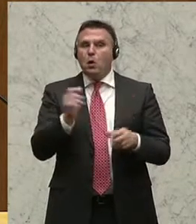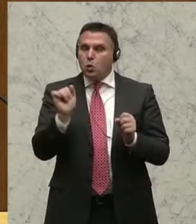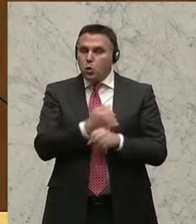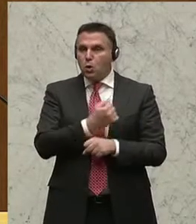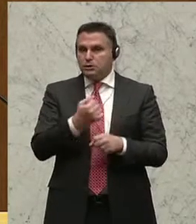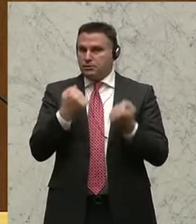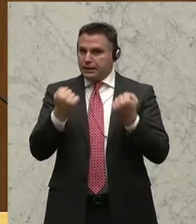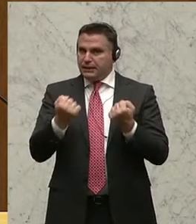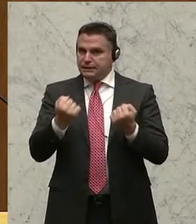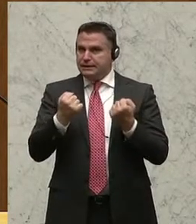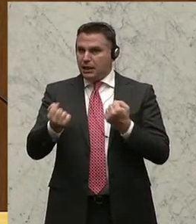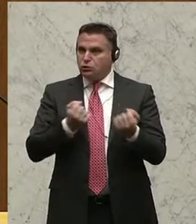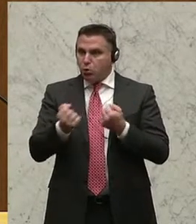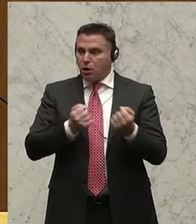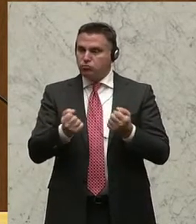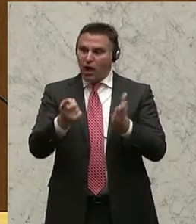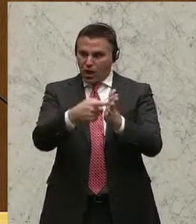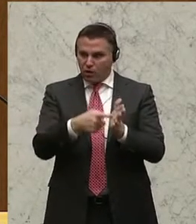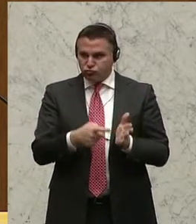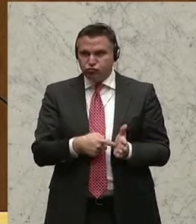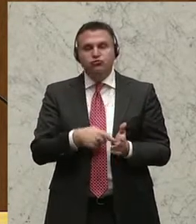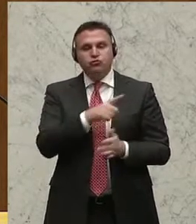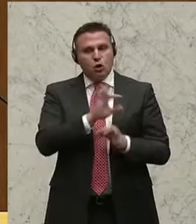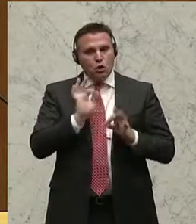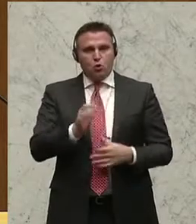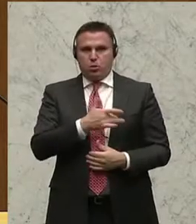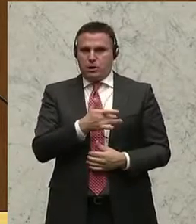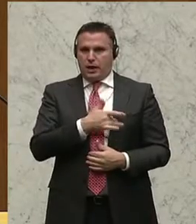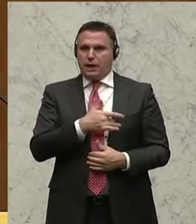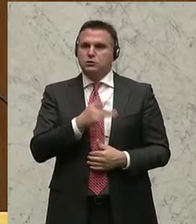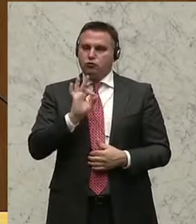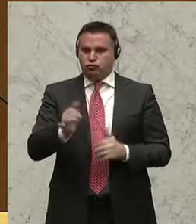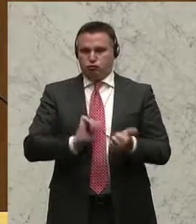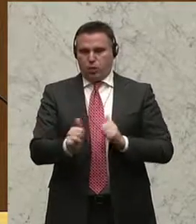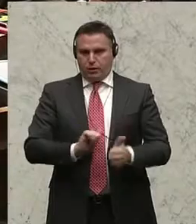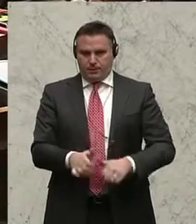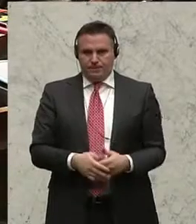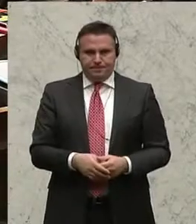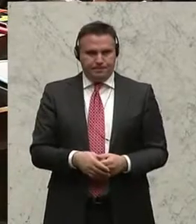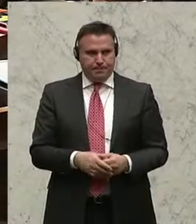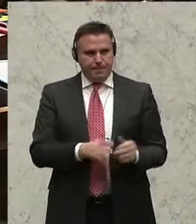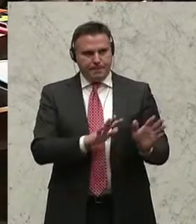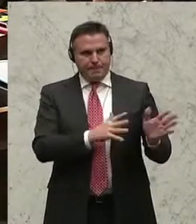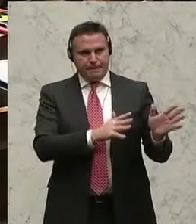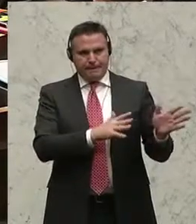großen sicherheitspolitischen Herausforderung ein Herz und Engagement für den Sport zeigen.